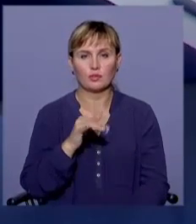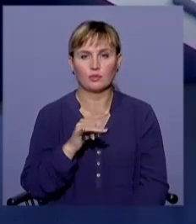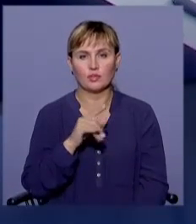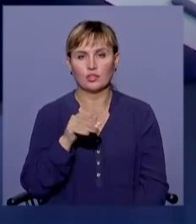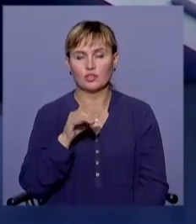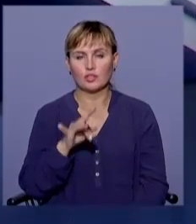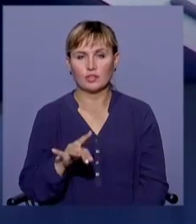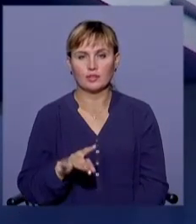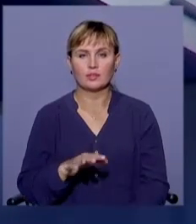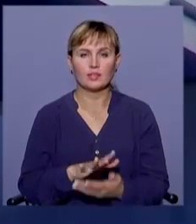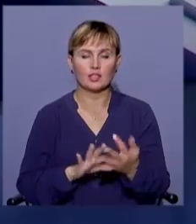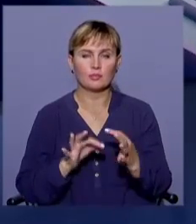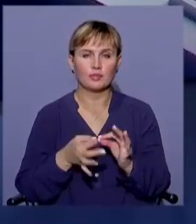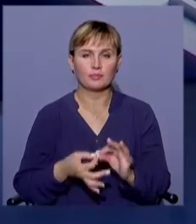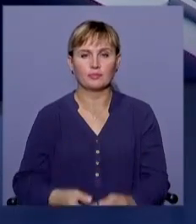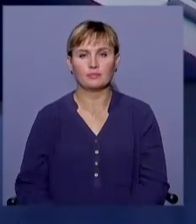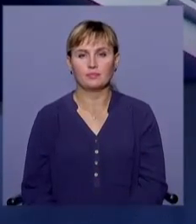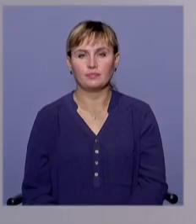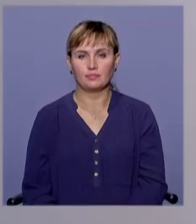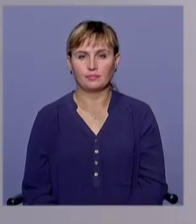Кира Каниболоцкая разделила их